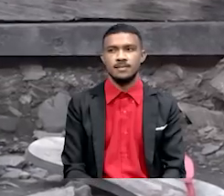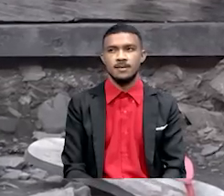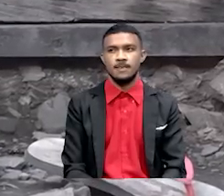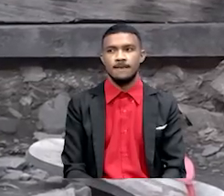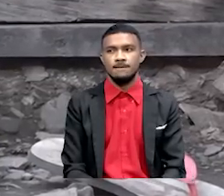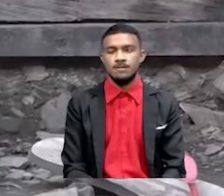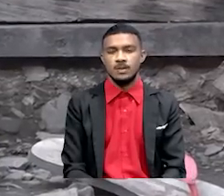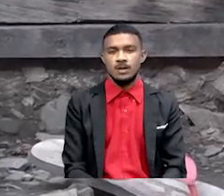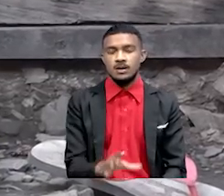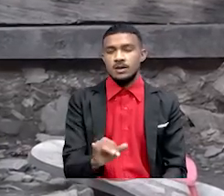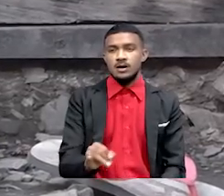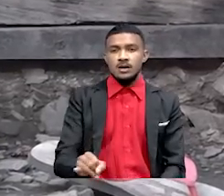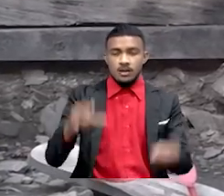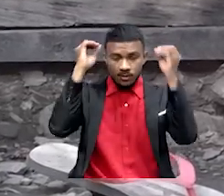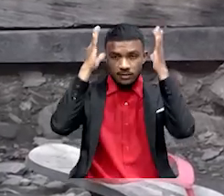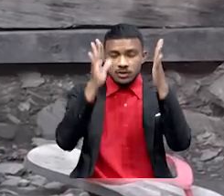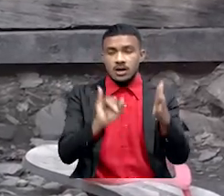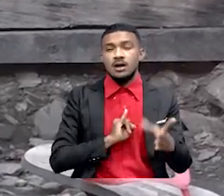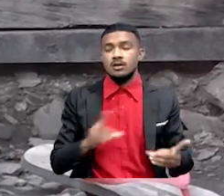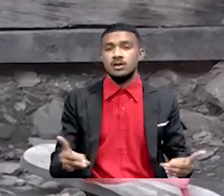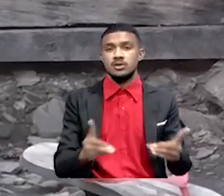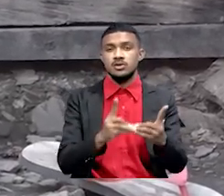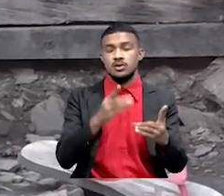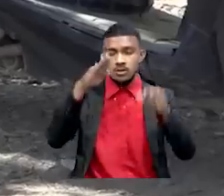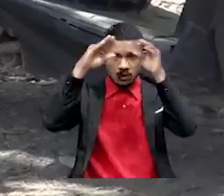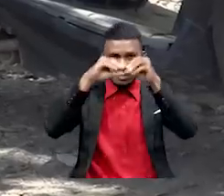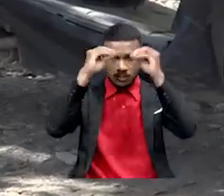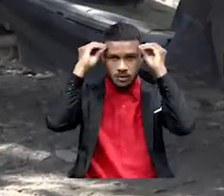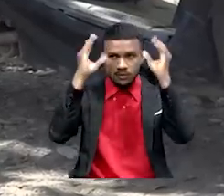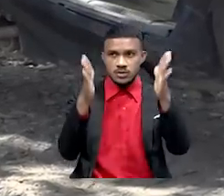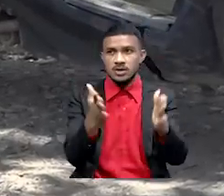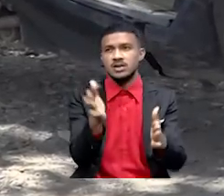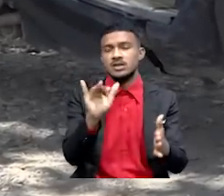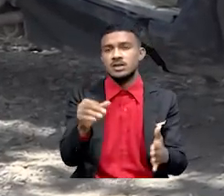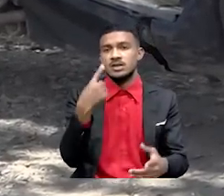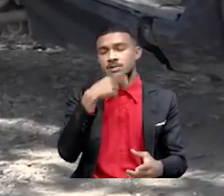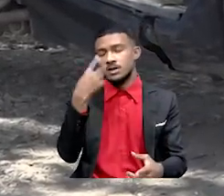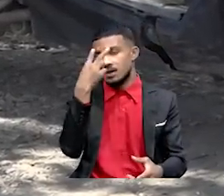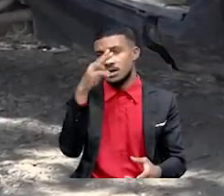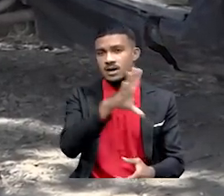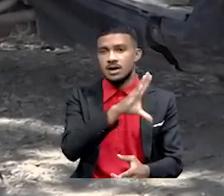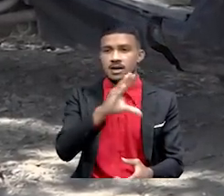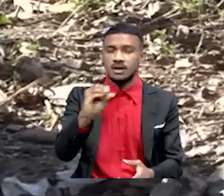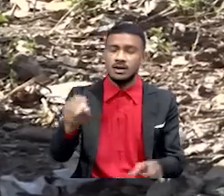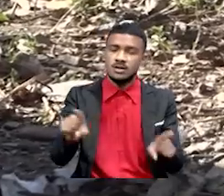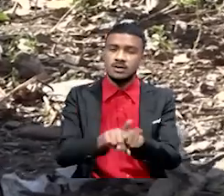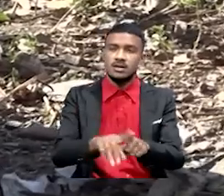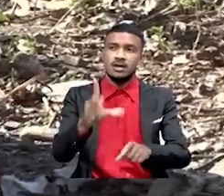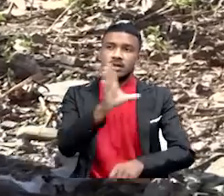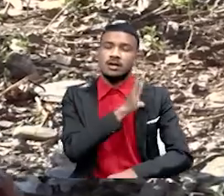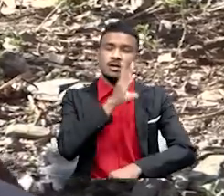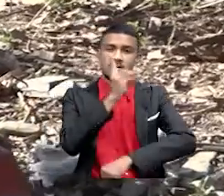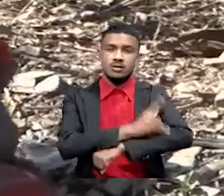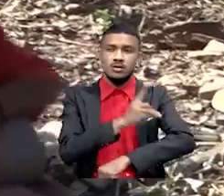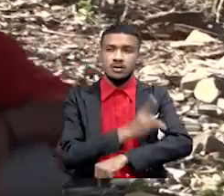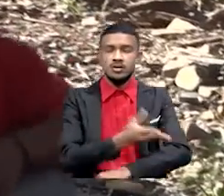profesora ba hasor profesora ta mas ta san han sane se ma to hare si arwa ki ne ne ida meta no hene ma hen he lor lor ni